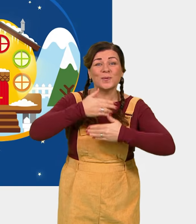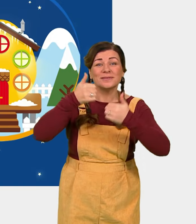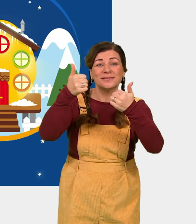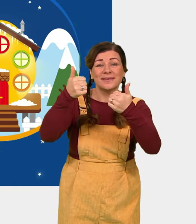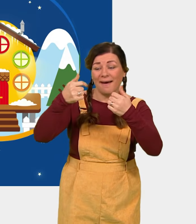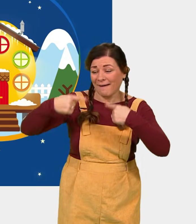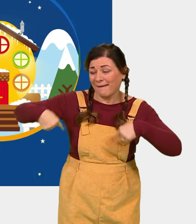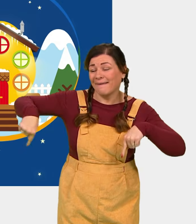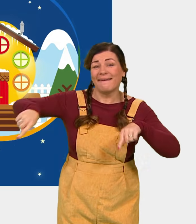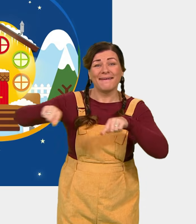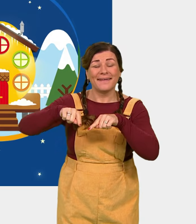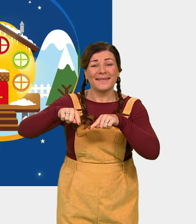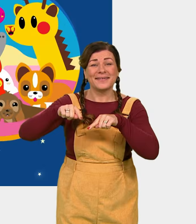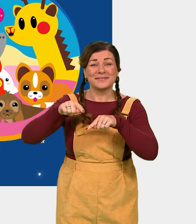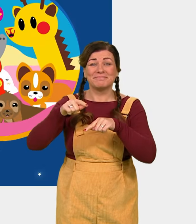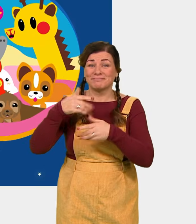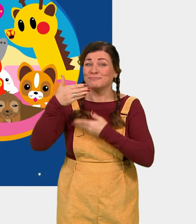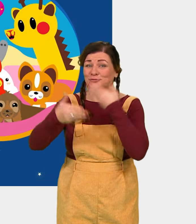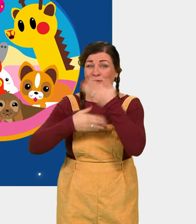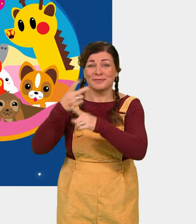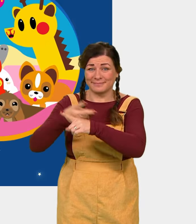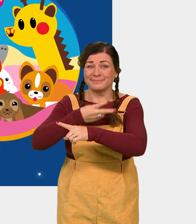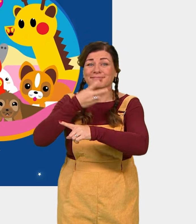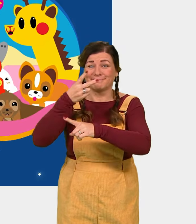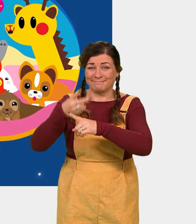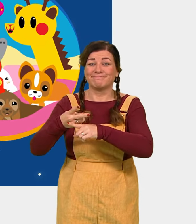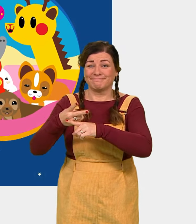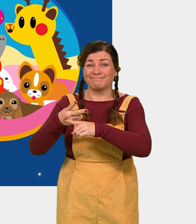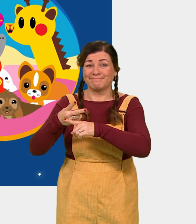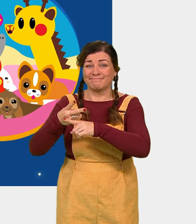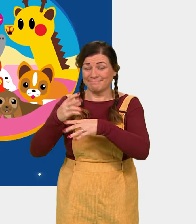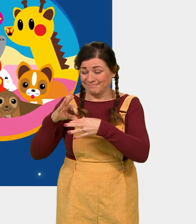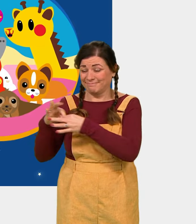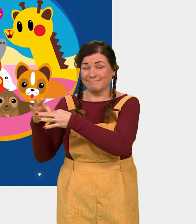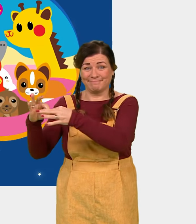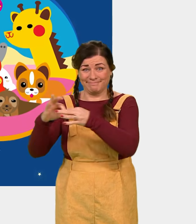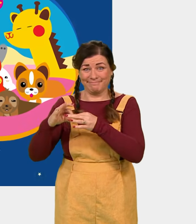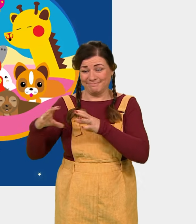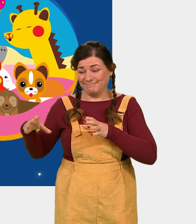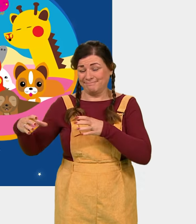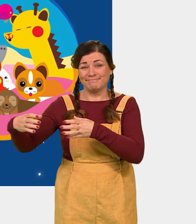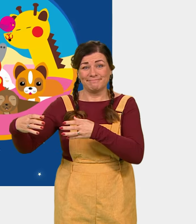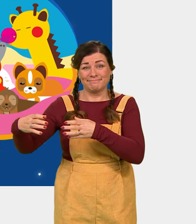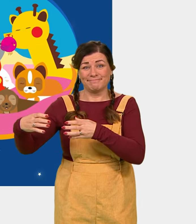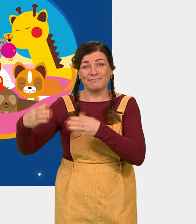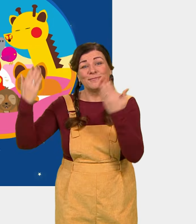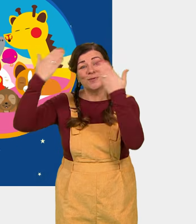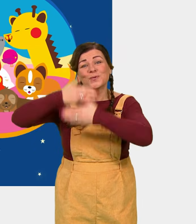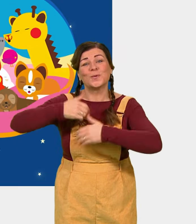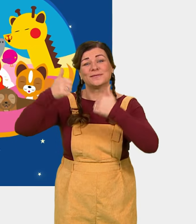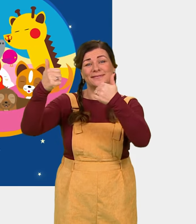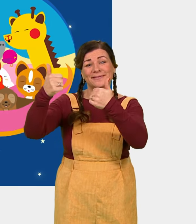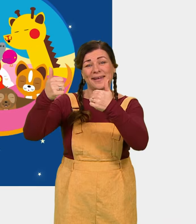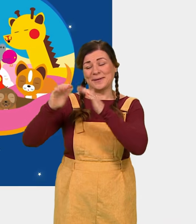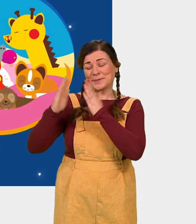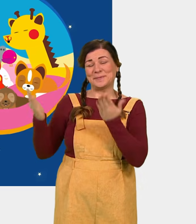Nos da o fyd cyw, bydd stori eto rhyw dro gan y criw. Ie, nos da